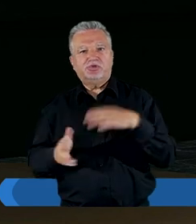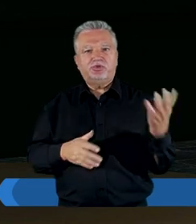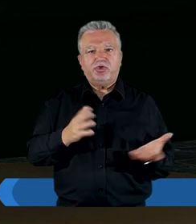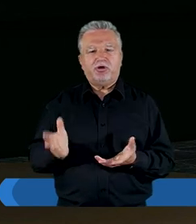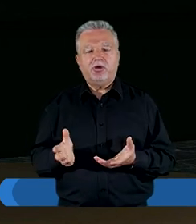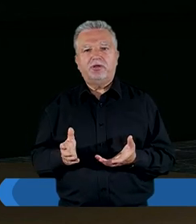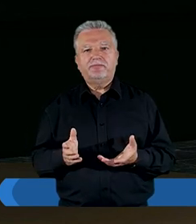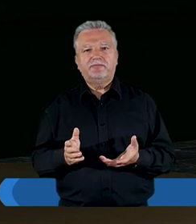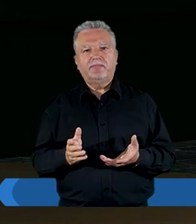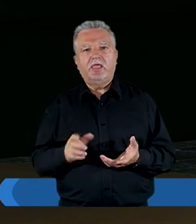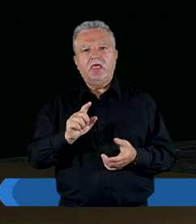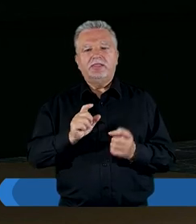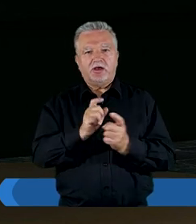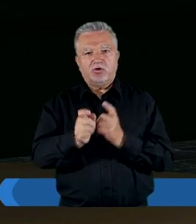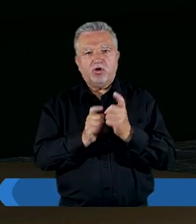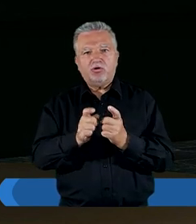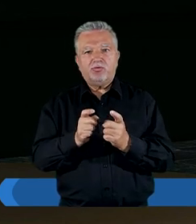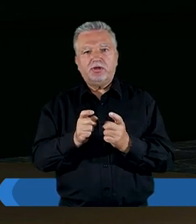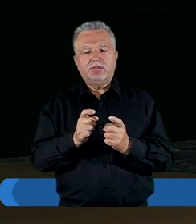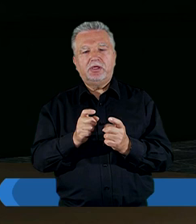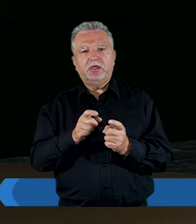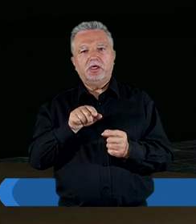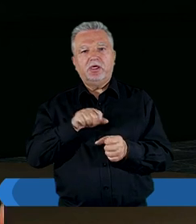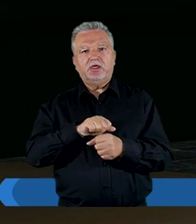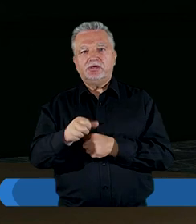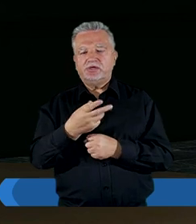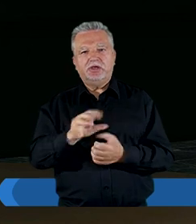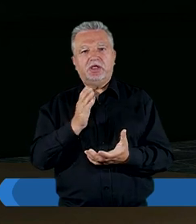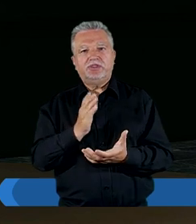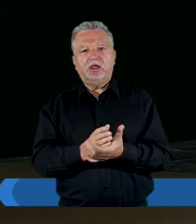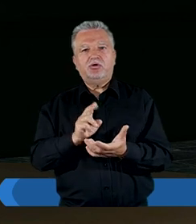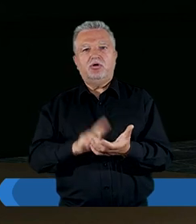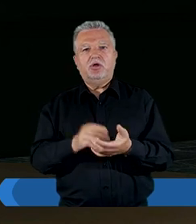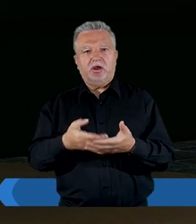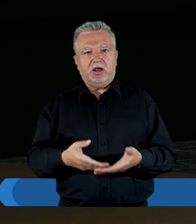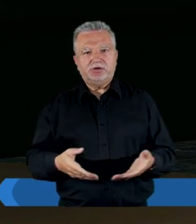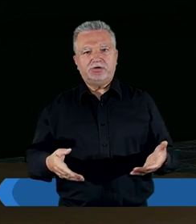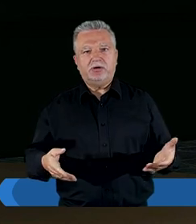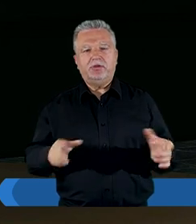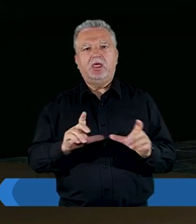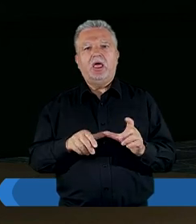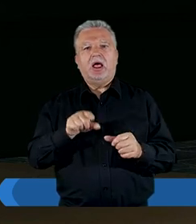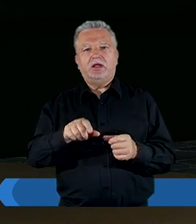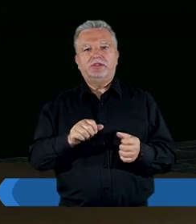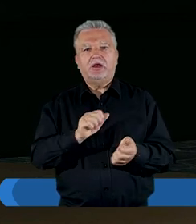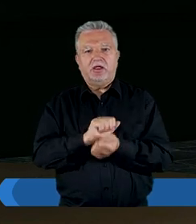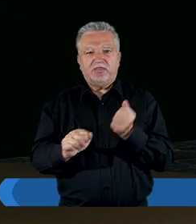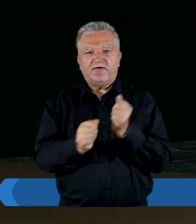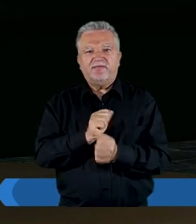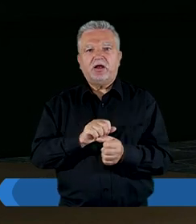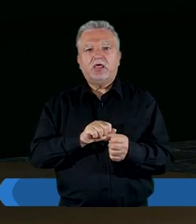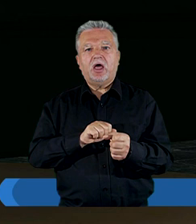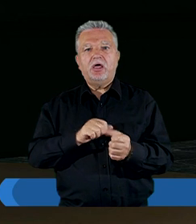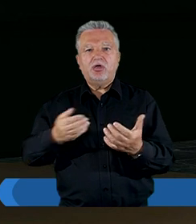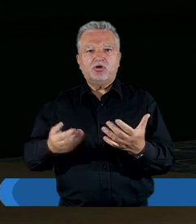który chociaż odbywa się nie na ziemi, bo na ziemi tylko widać jakieś tam pewne konsekwencje, ten konflikt odbywa się w niebie